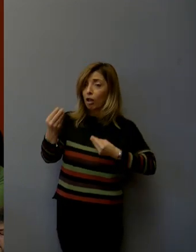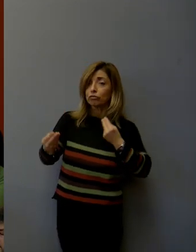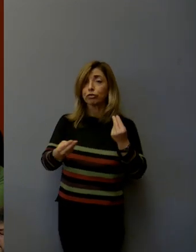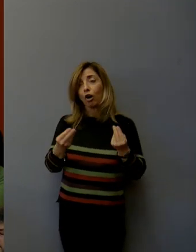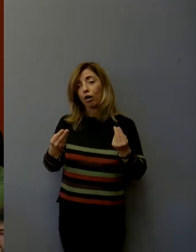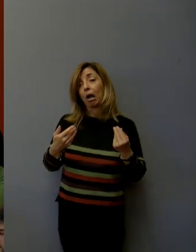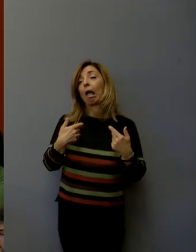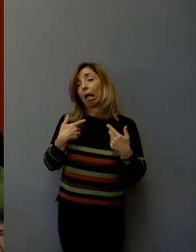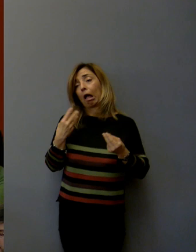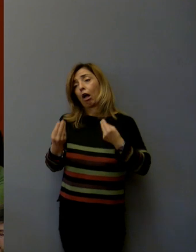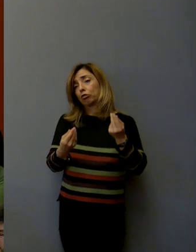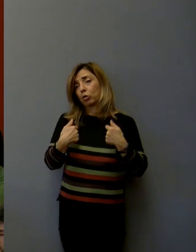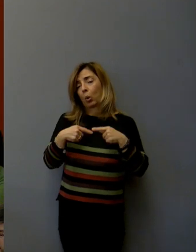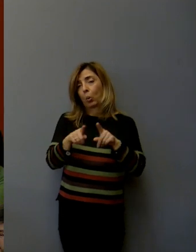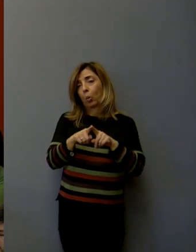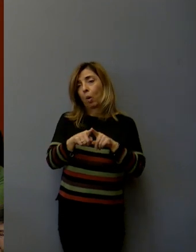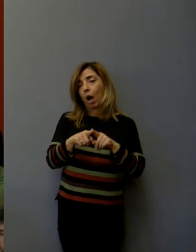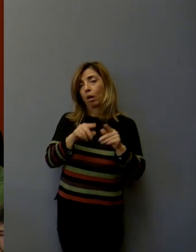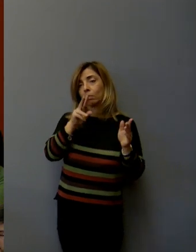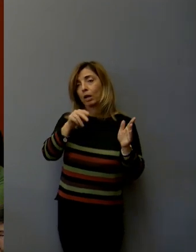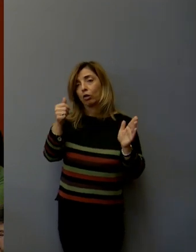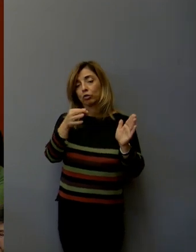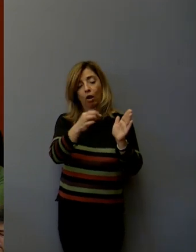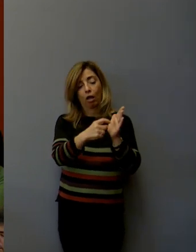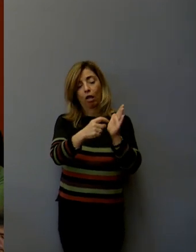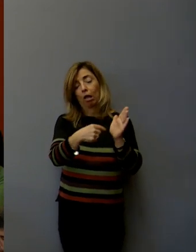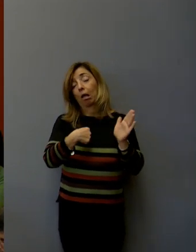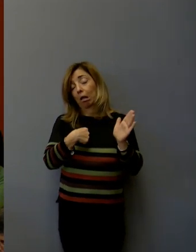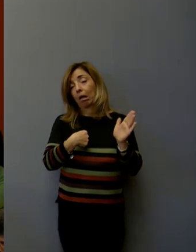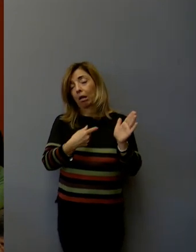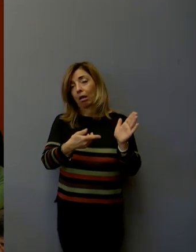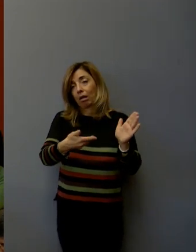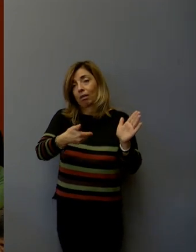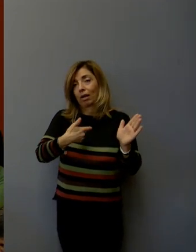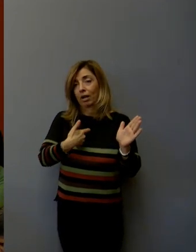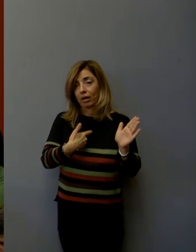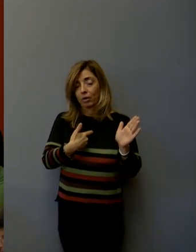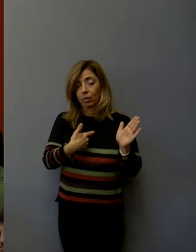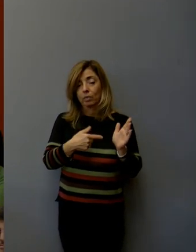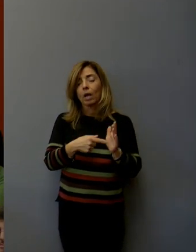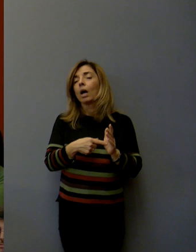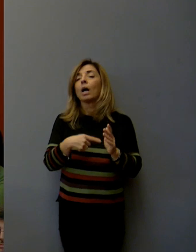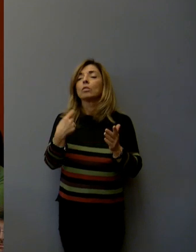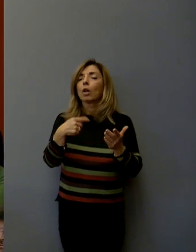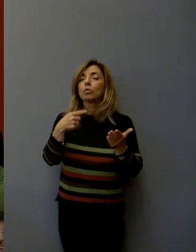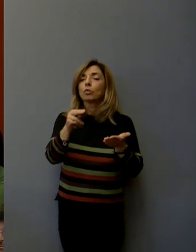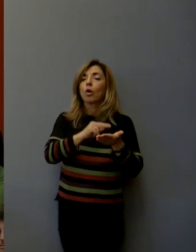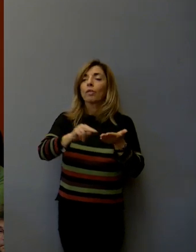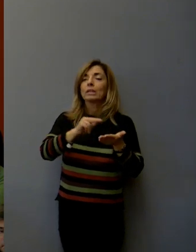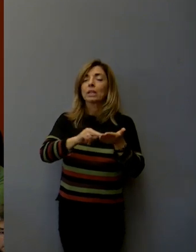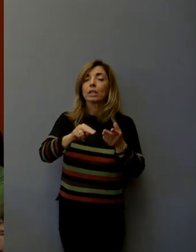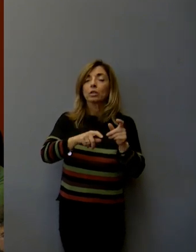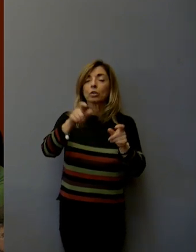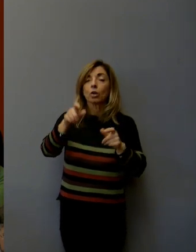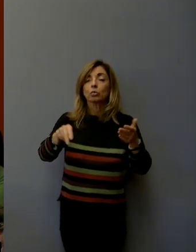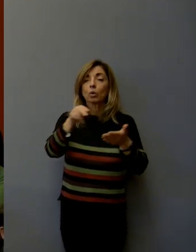verifica Come è avvenuta in questi giorni dove sta scritto che in effetti potevano essere nominati solo in sede di votazione